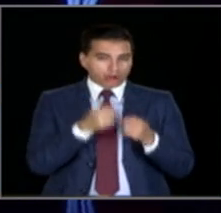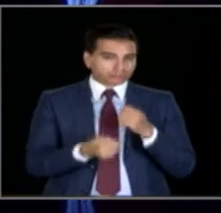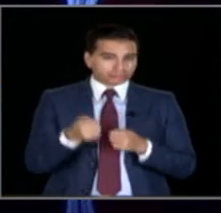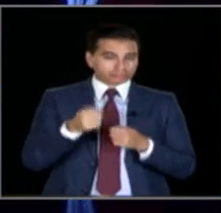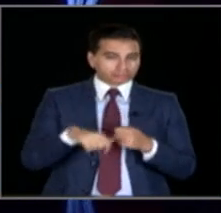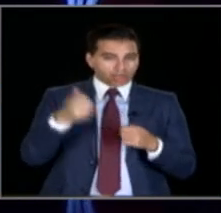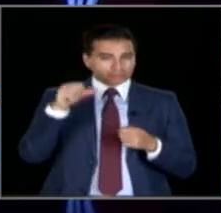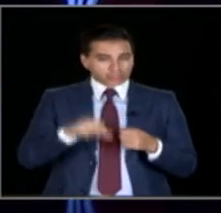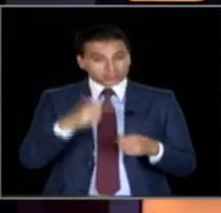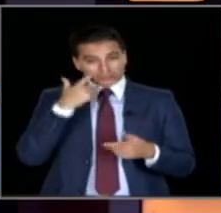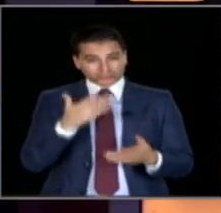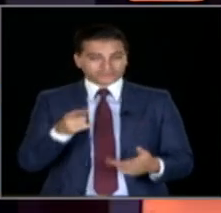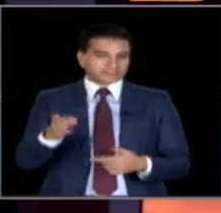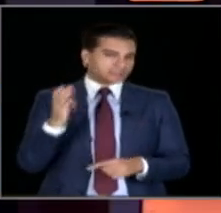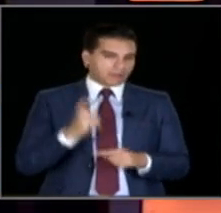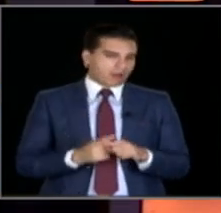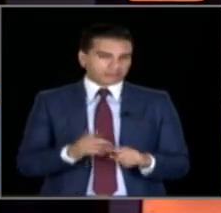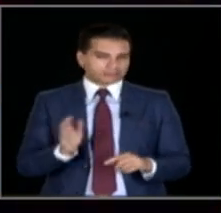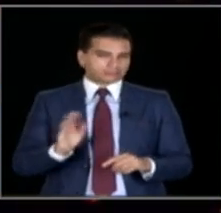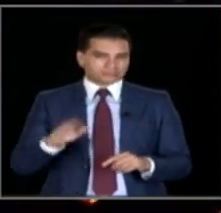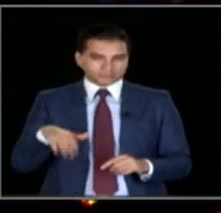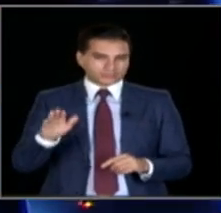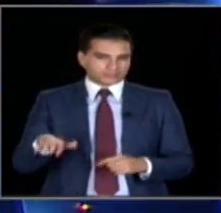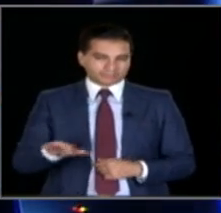مصطفى اجابه خاطئه.